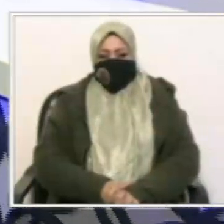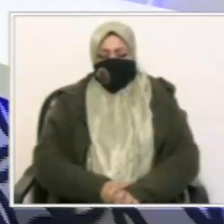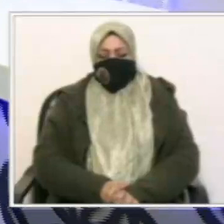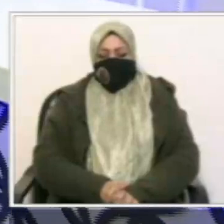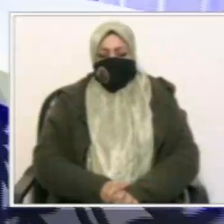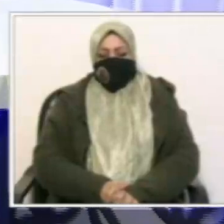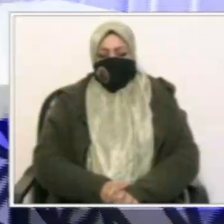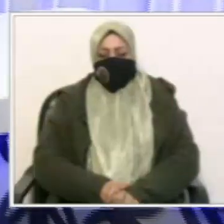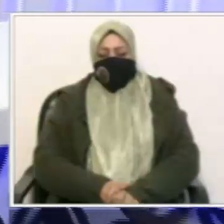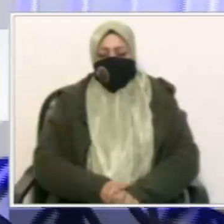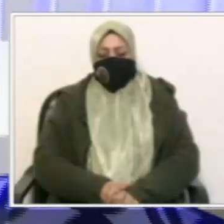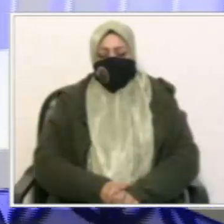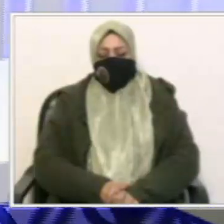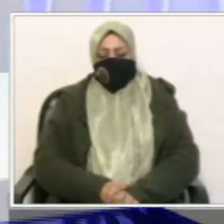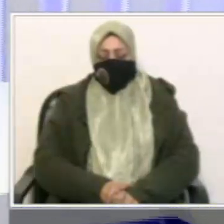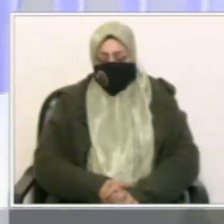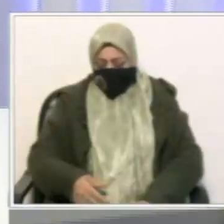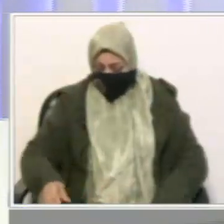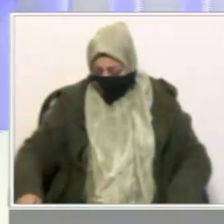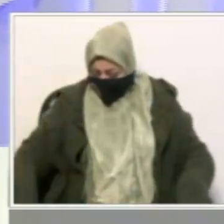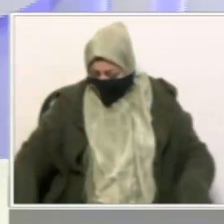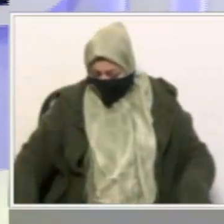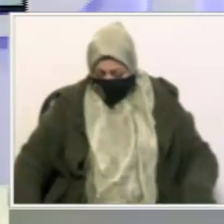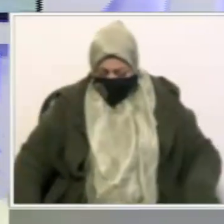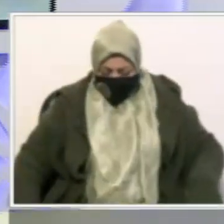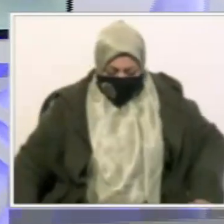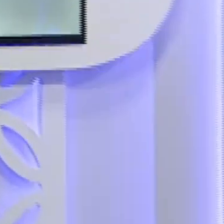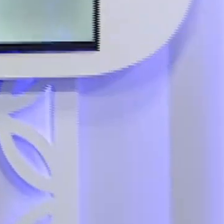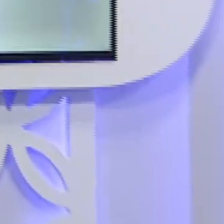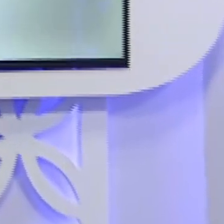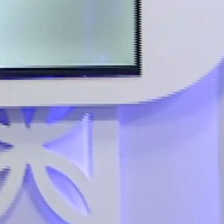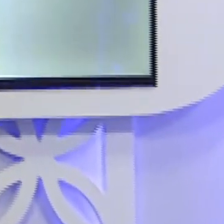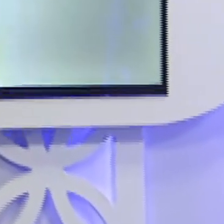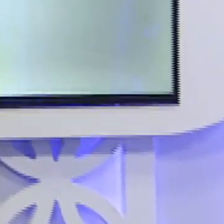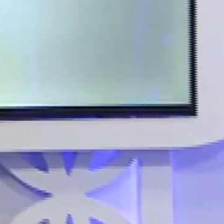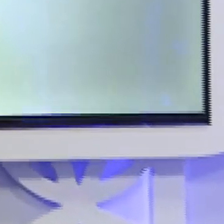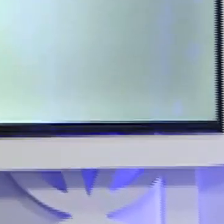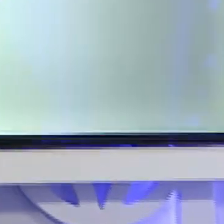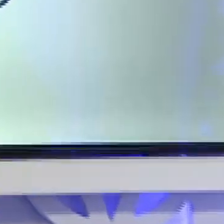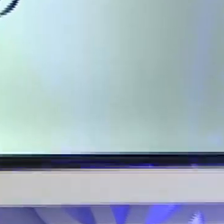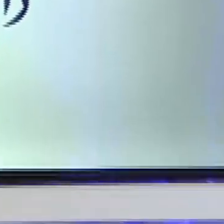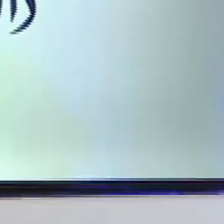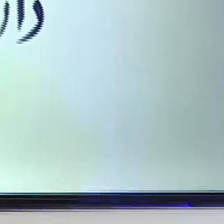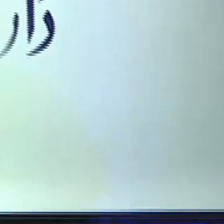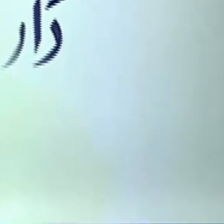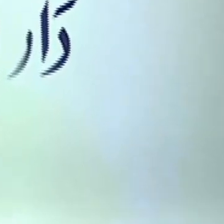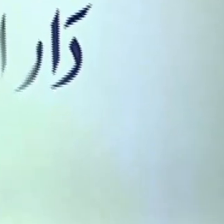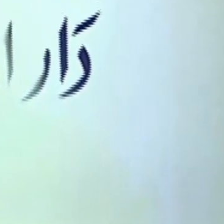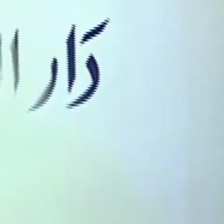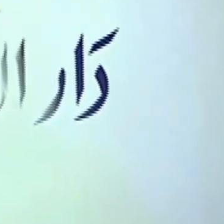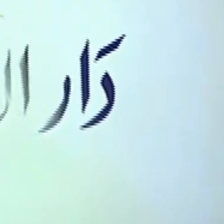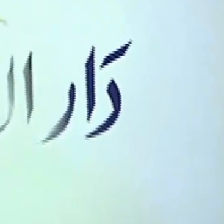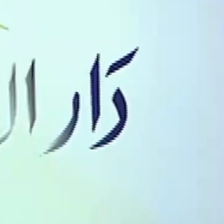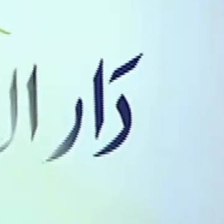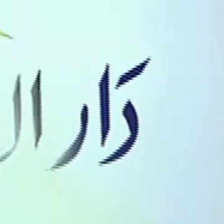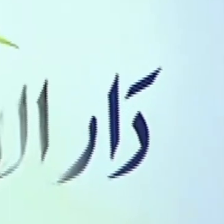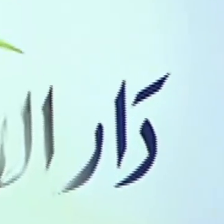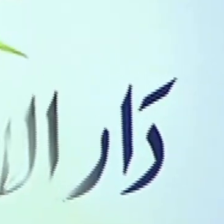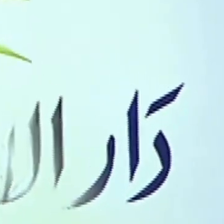فلنوّرهم ونأخذ من ضياهم إخاء إن أمر الناس